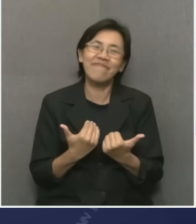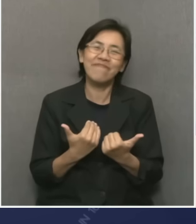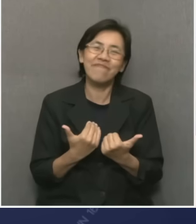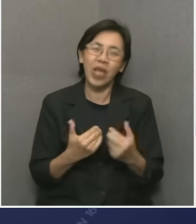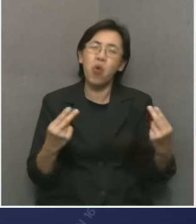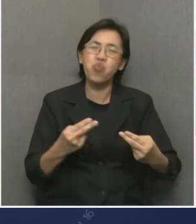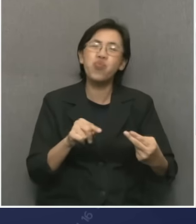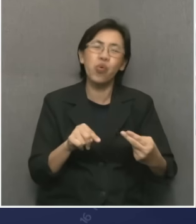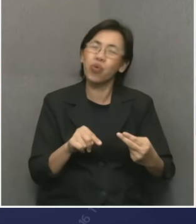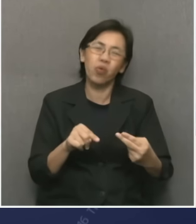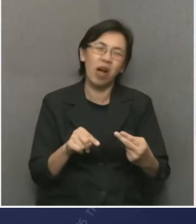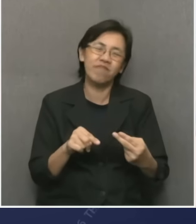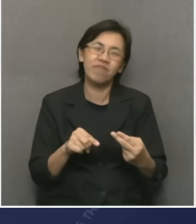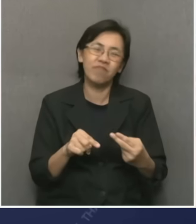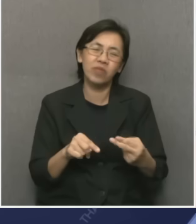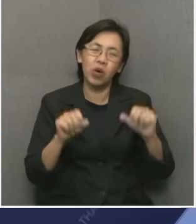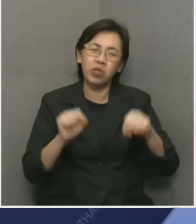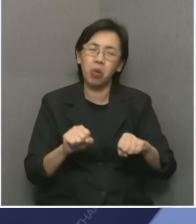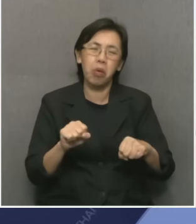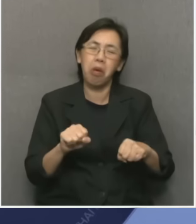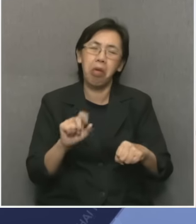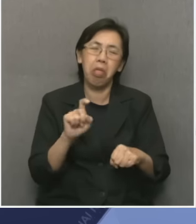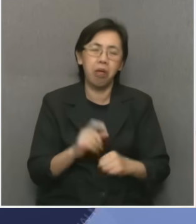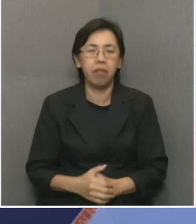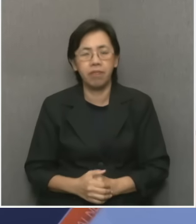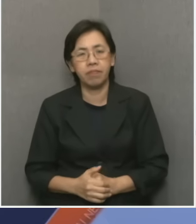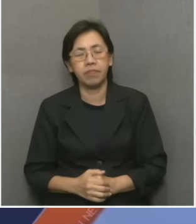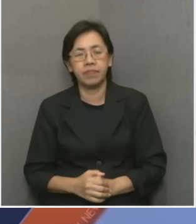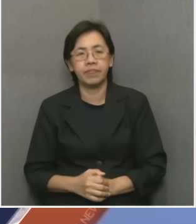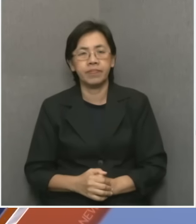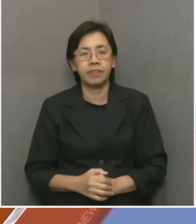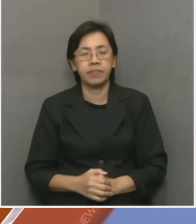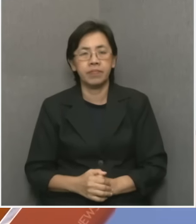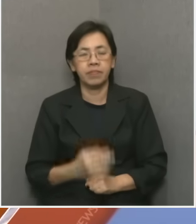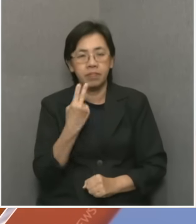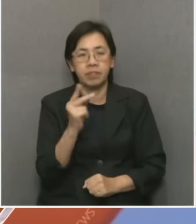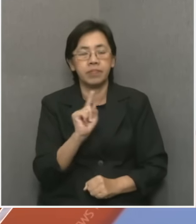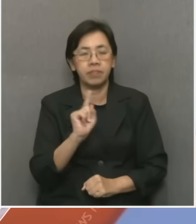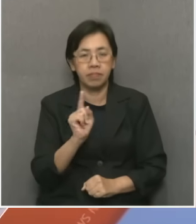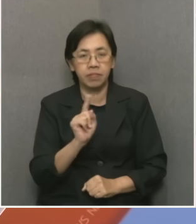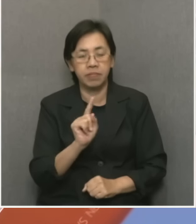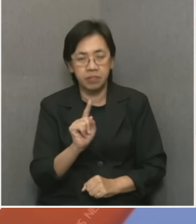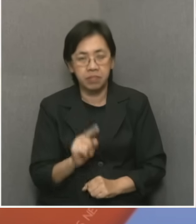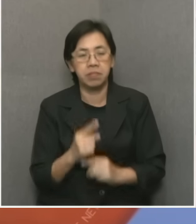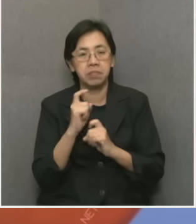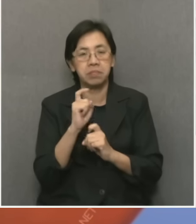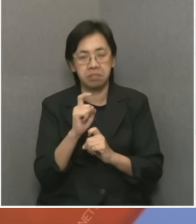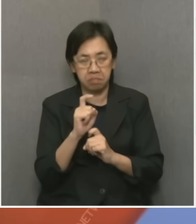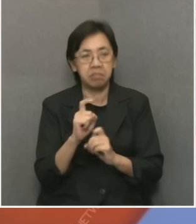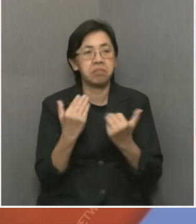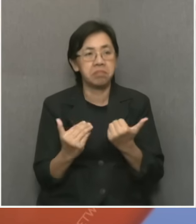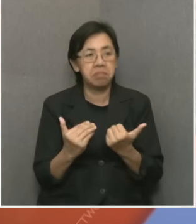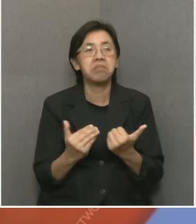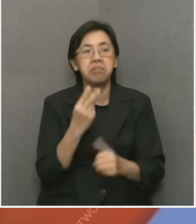น ครับ ในขณะเดียวกันเนี่ยนะครับสิ่งที่เราเห็นก็คือว่าวันนี้สถานการณ์อันตรายถึงขีดสุดน